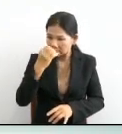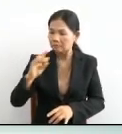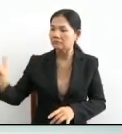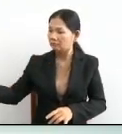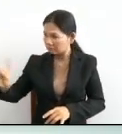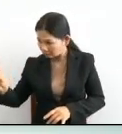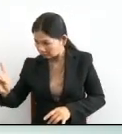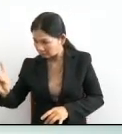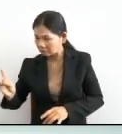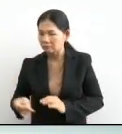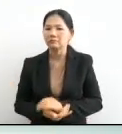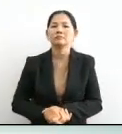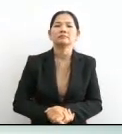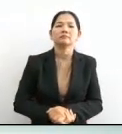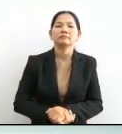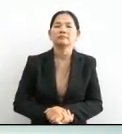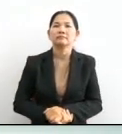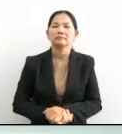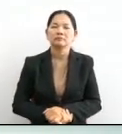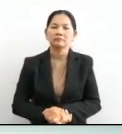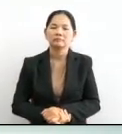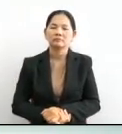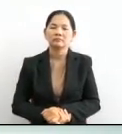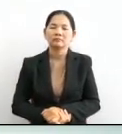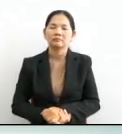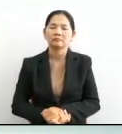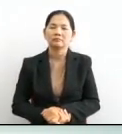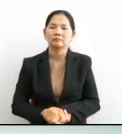sát chà